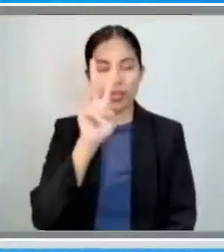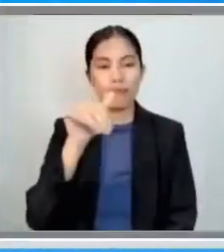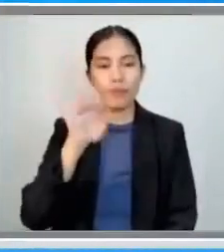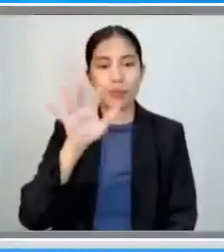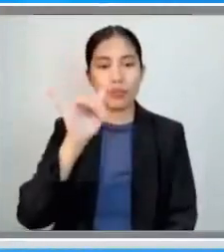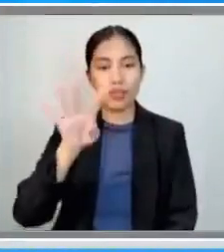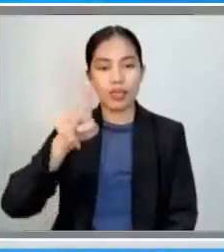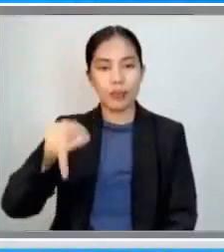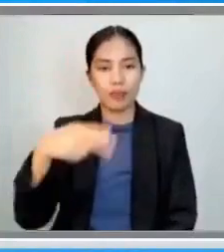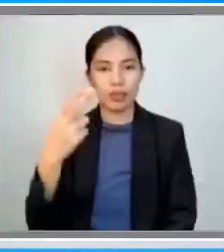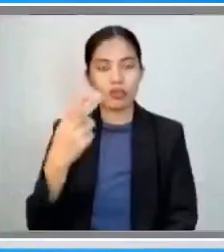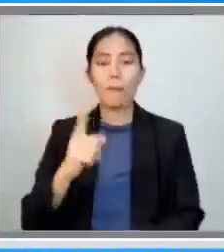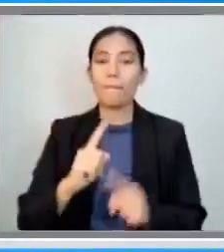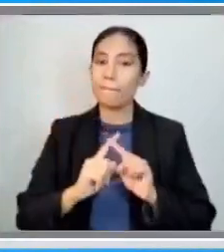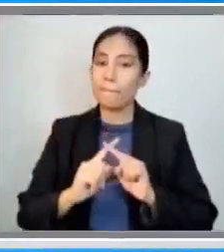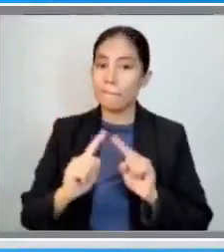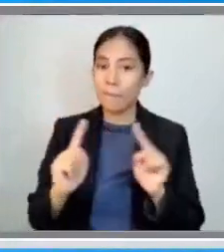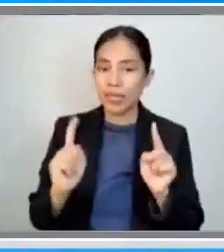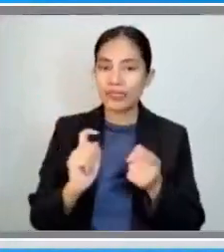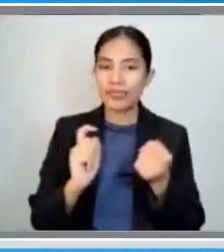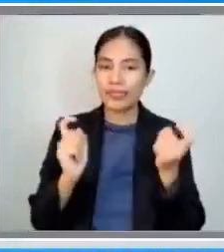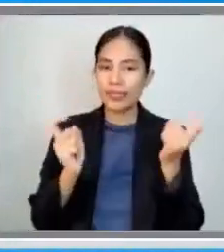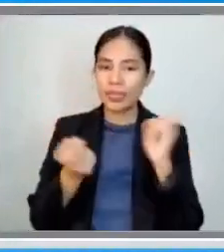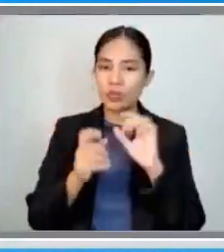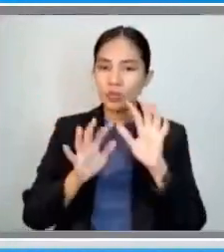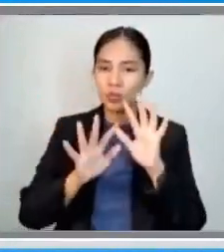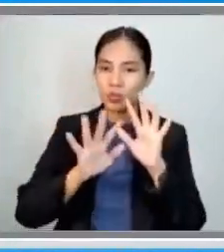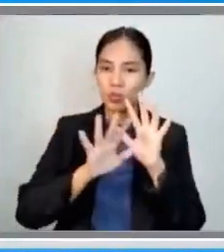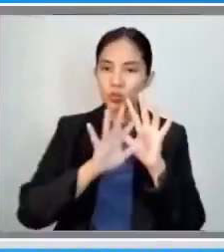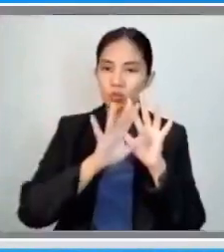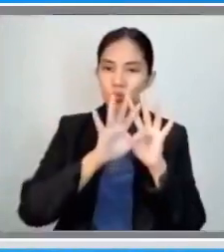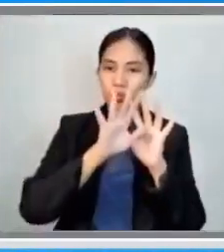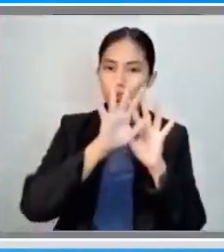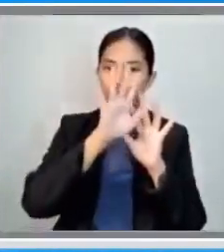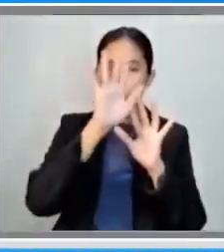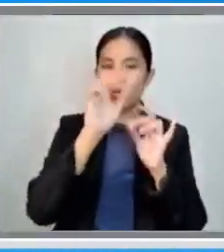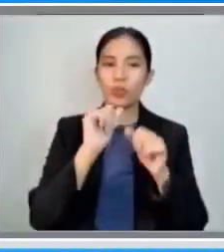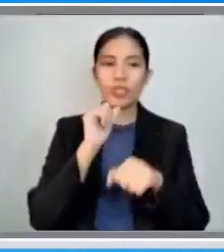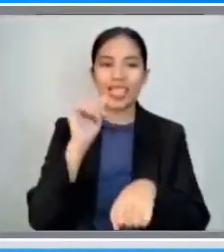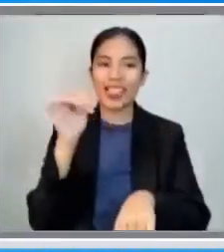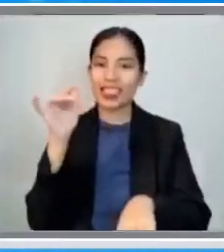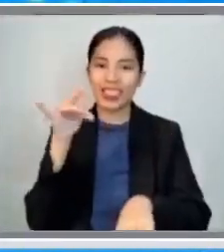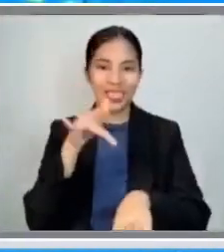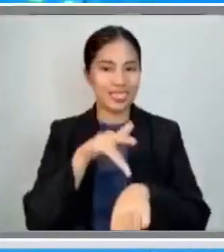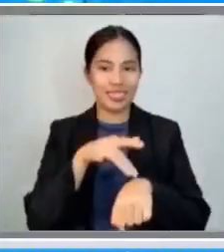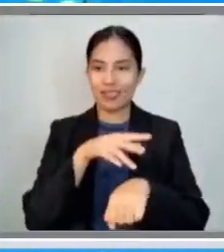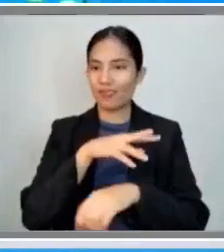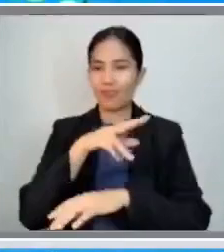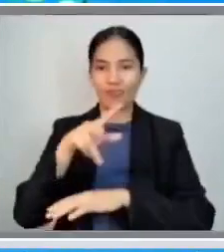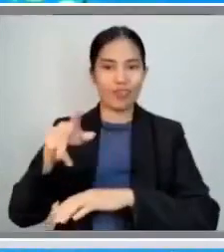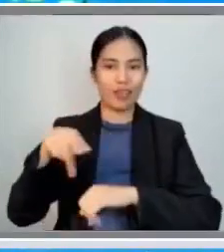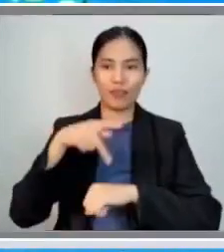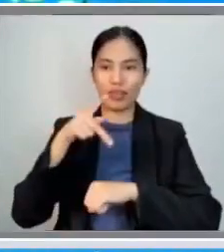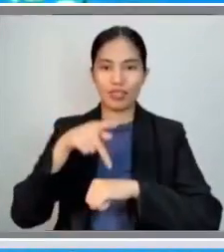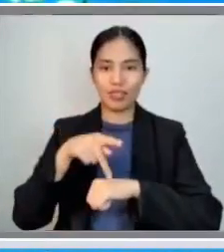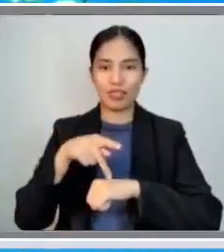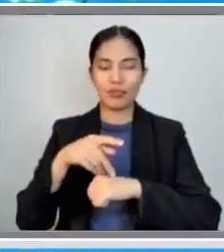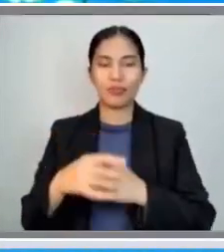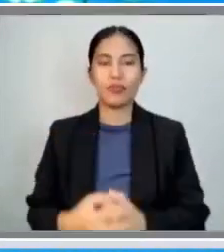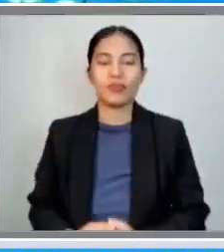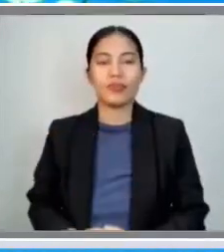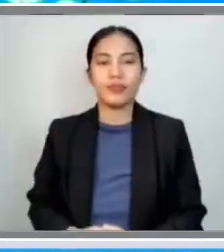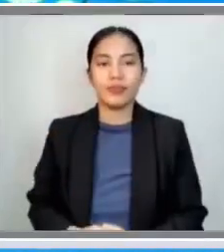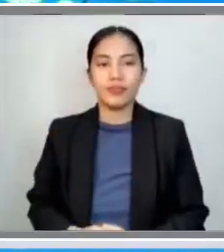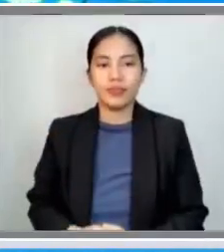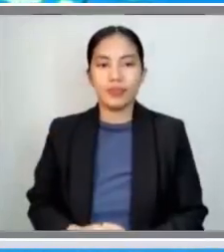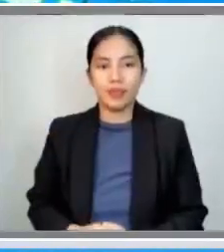magbabago ang direksyon ng superbagyo. Lilihis ito at hindi papasok sa PAR. Base sa rainfall forecast ng Metro Weather,